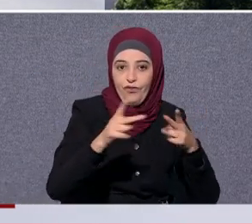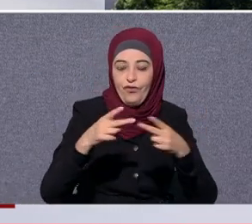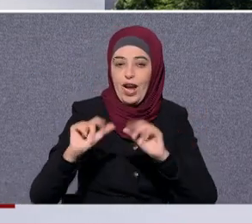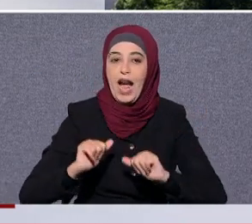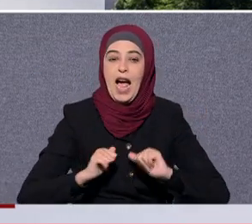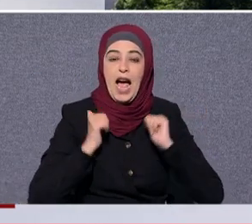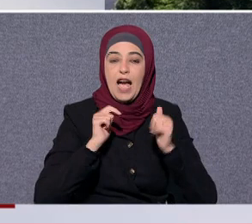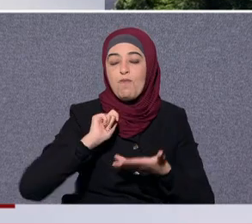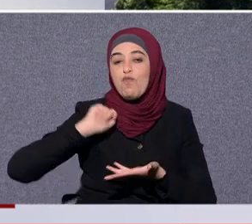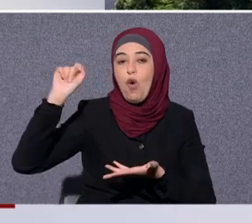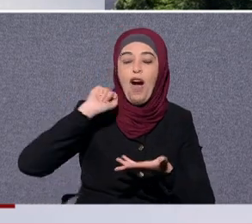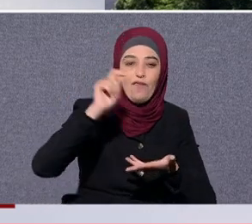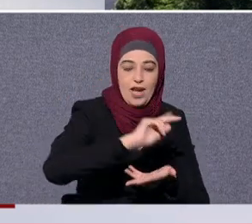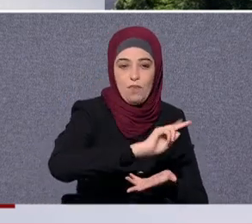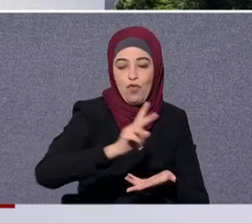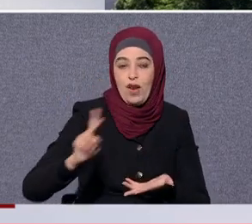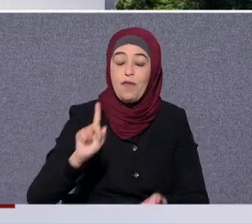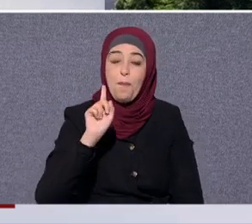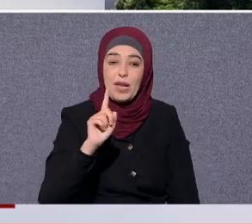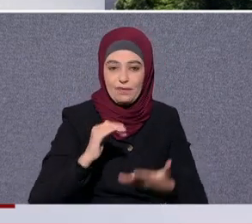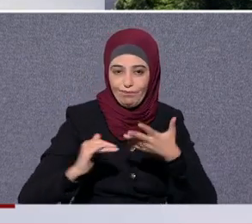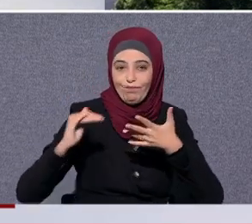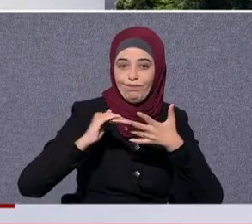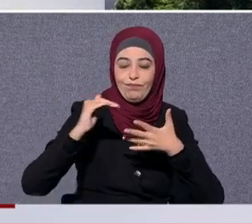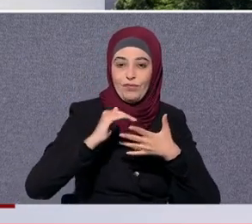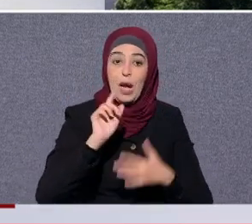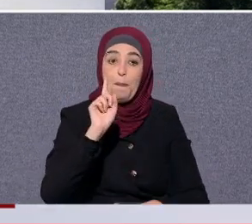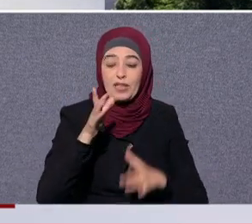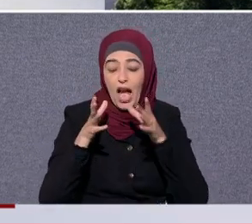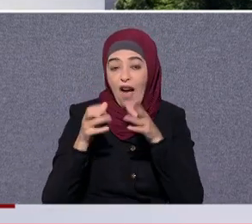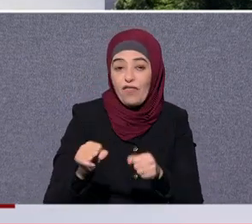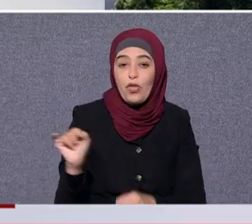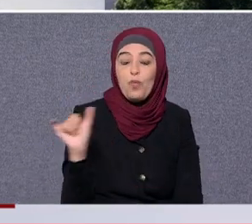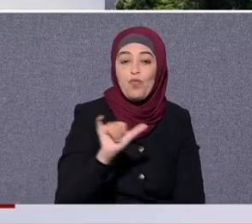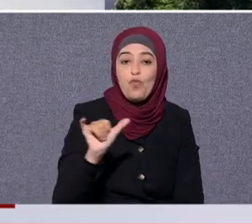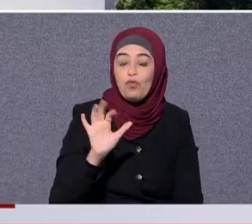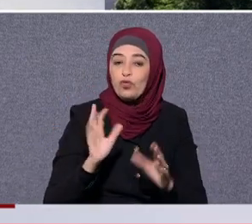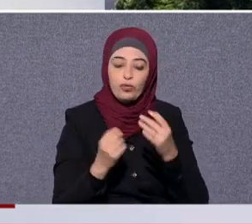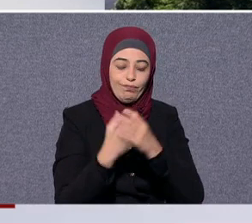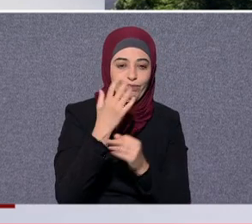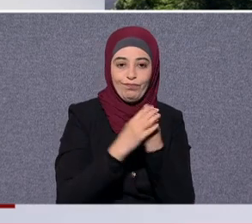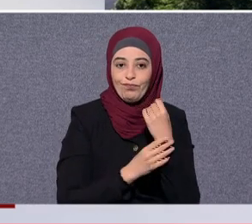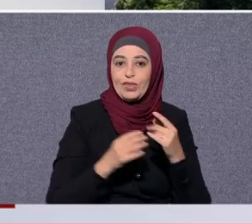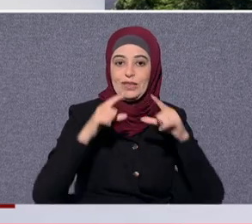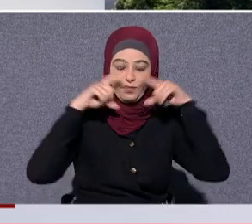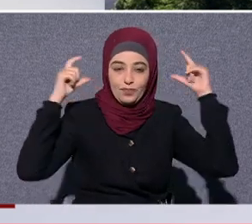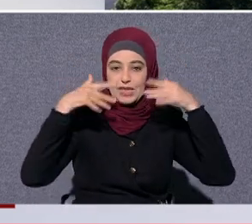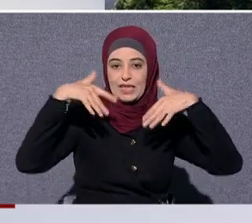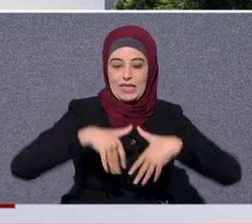الحياة إلى طبيعتها لكن بالتدريج مع الحفاظ على السلوكيات. نعم.